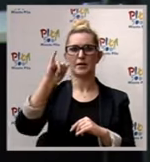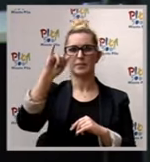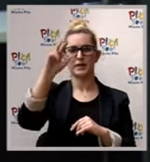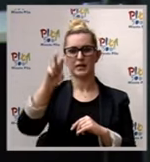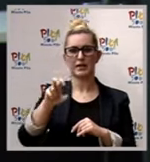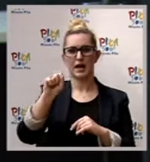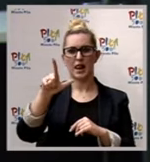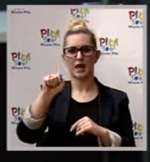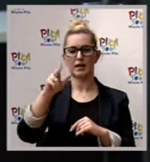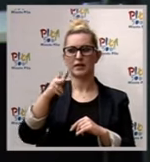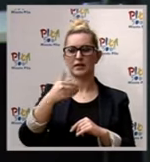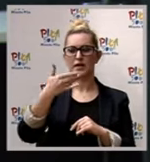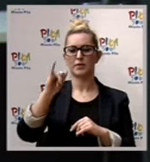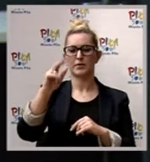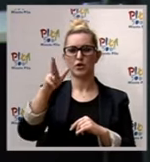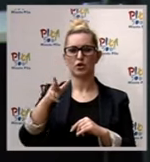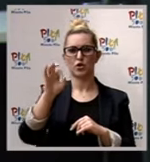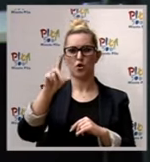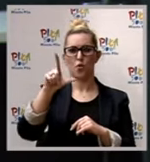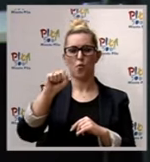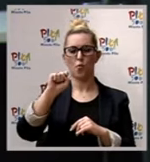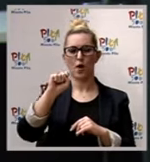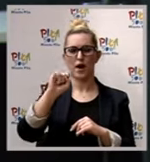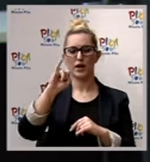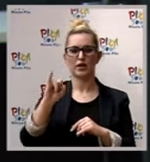Zofia Mikołajczuk, Renata Nazar,